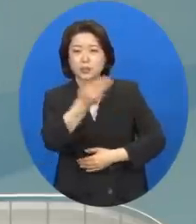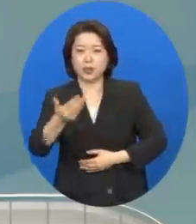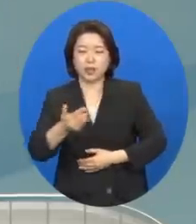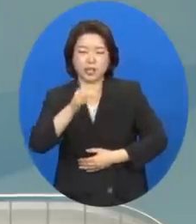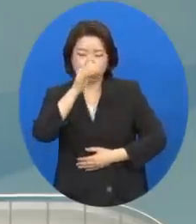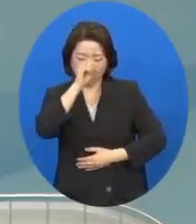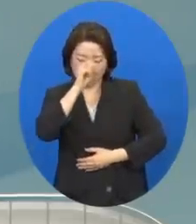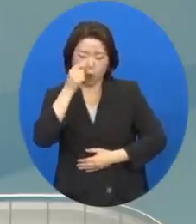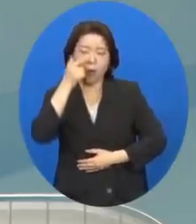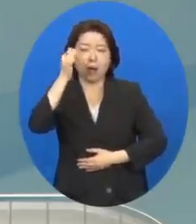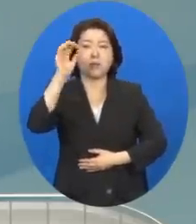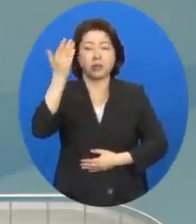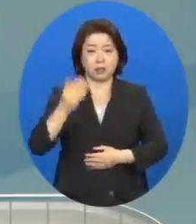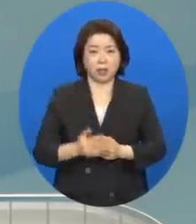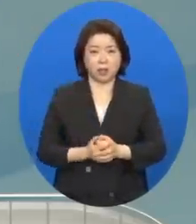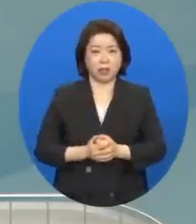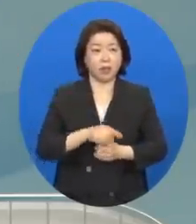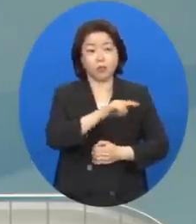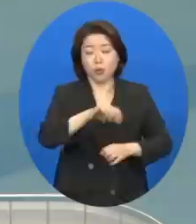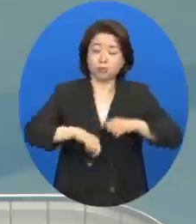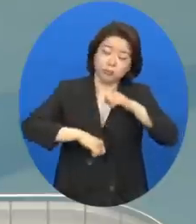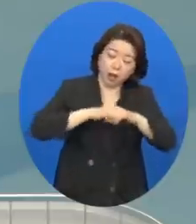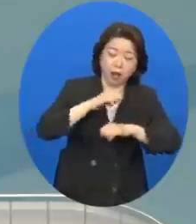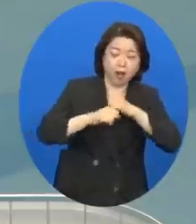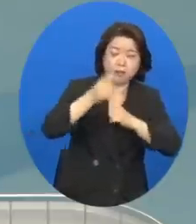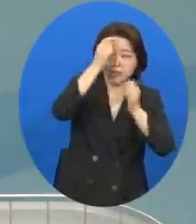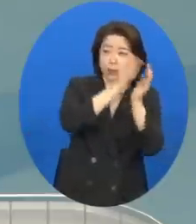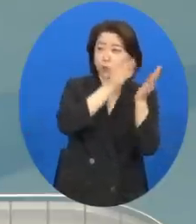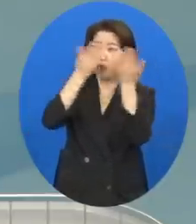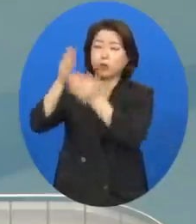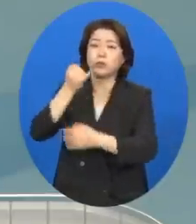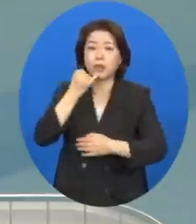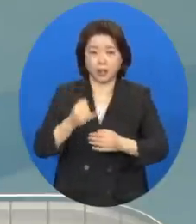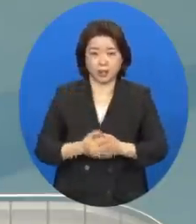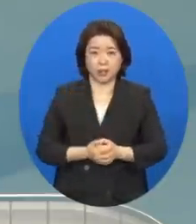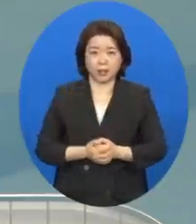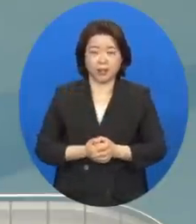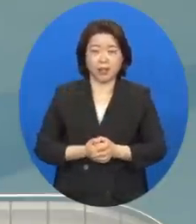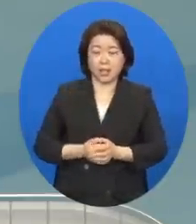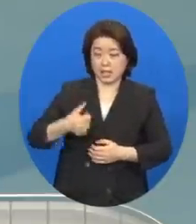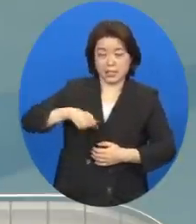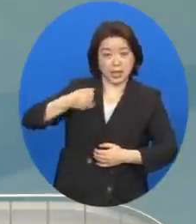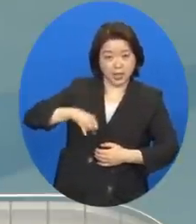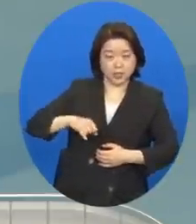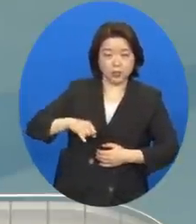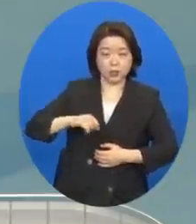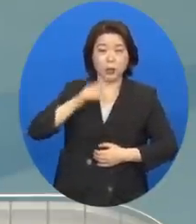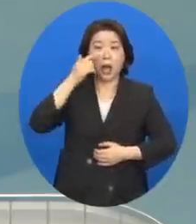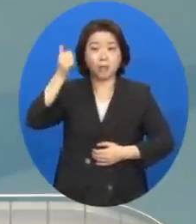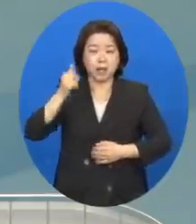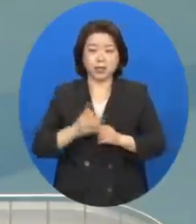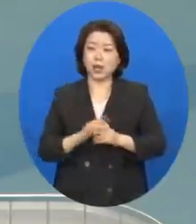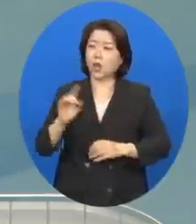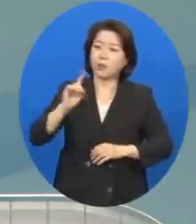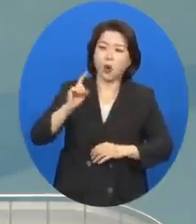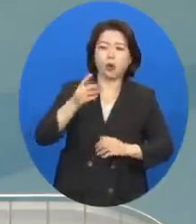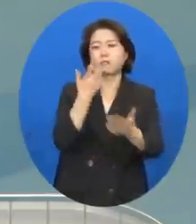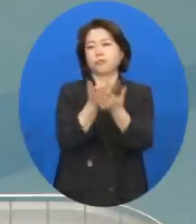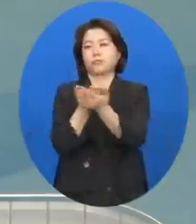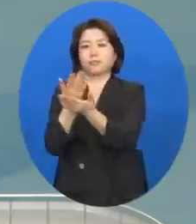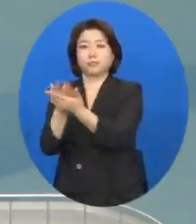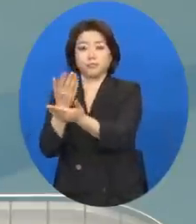아버지가 되셔서 마음껏 기도해도 돼. 마음껏. 자녀들이 아버지에게 뭐든지 다